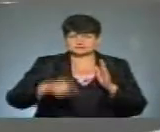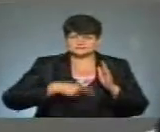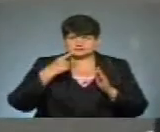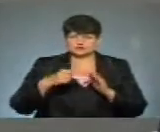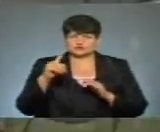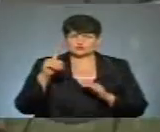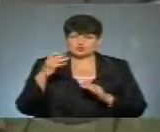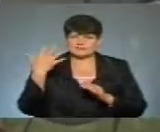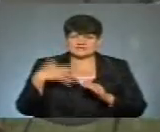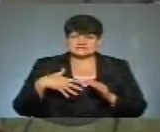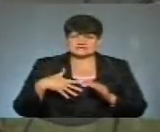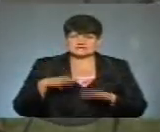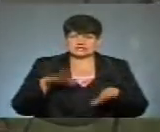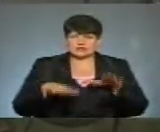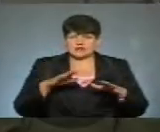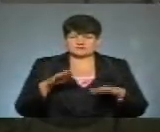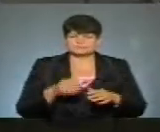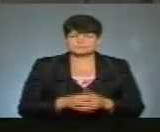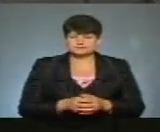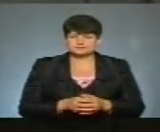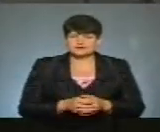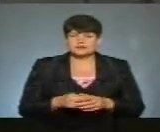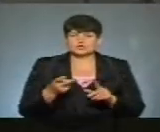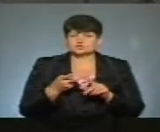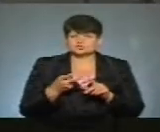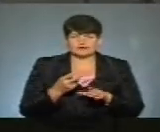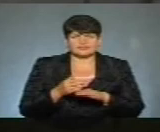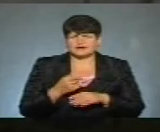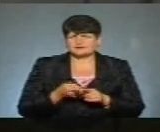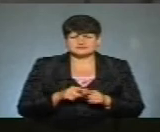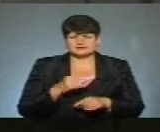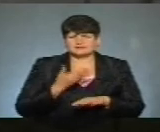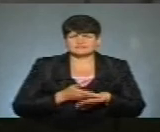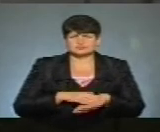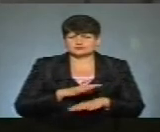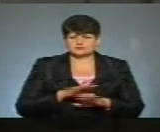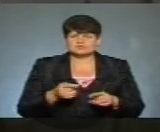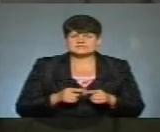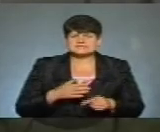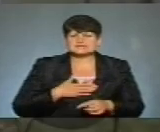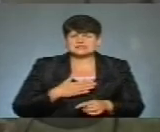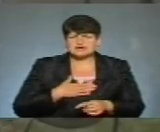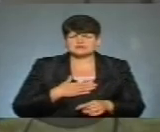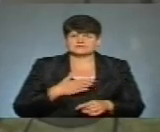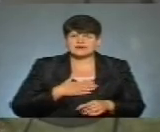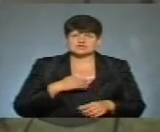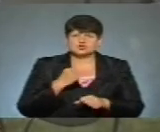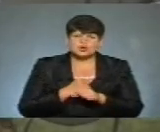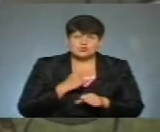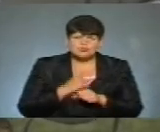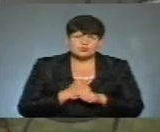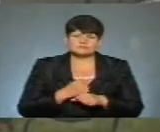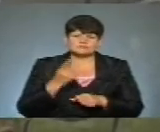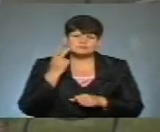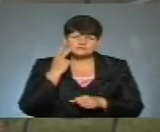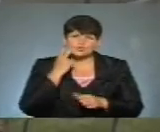150 кілограмів. Другий етап нам не було тяжко, тому що це наше, розумієте? Це воно в нашій роботі, в нас ми